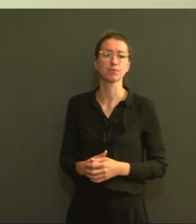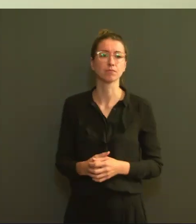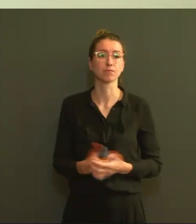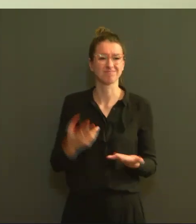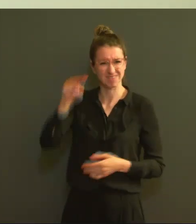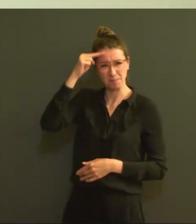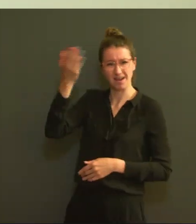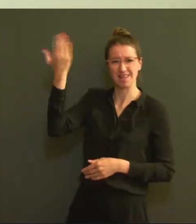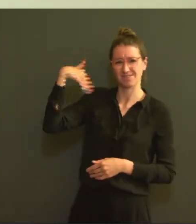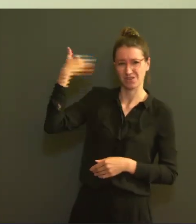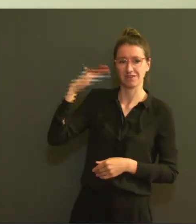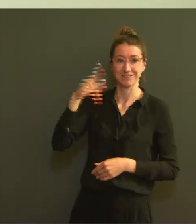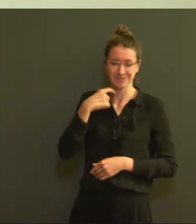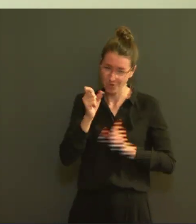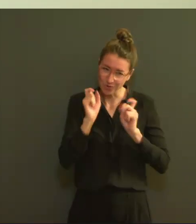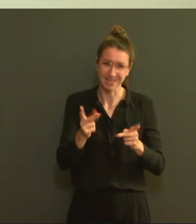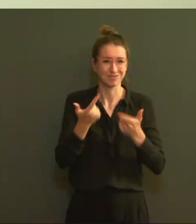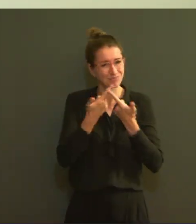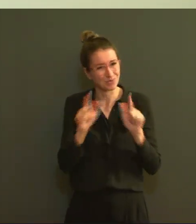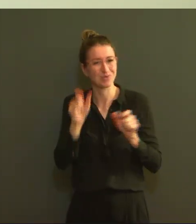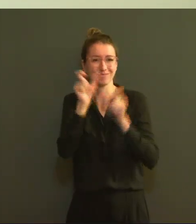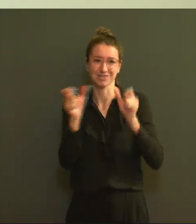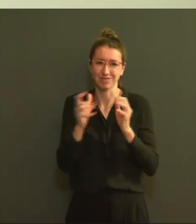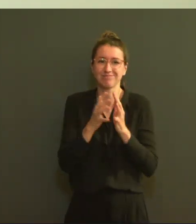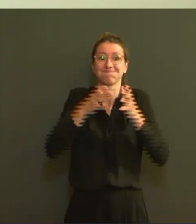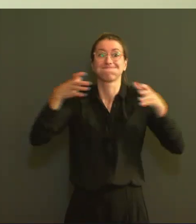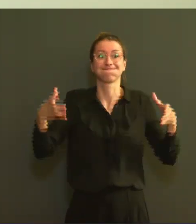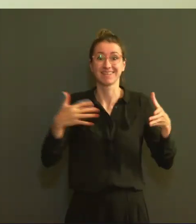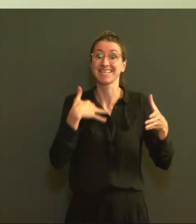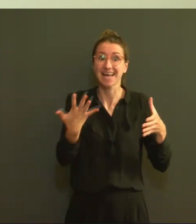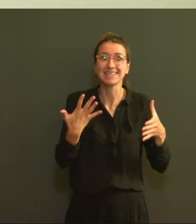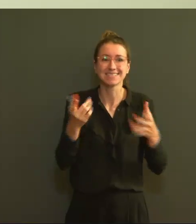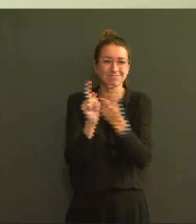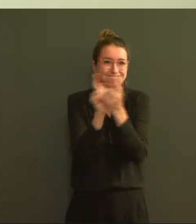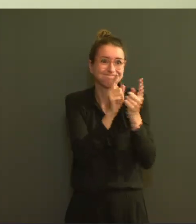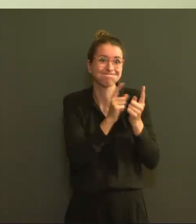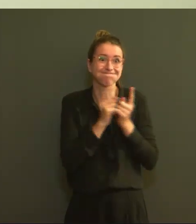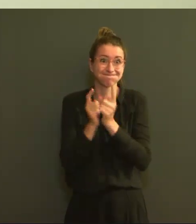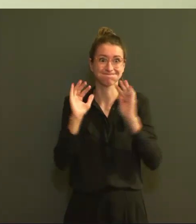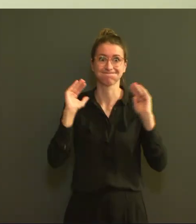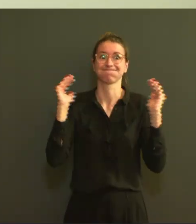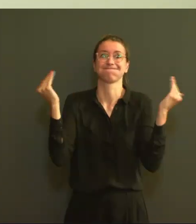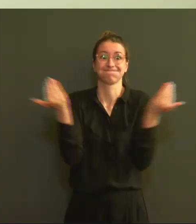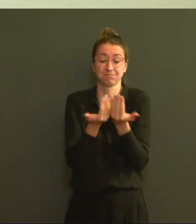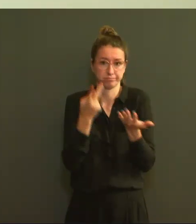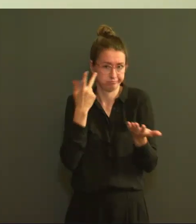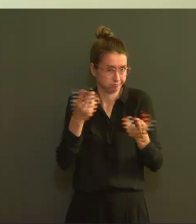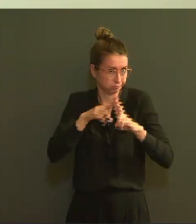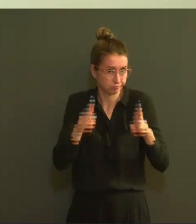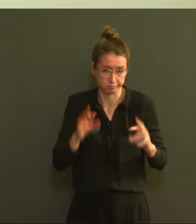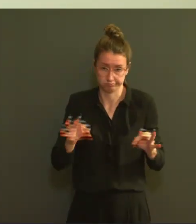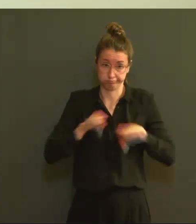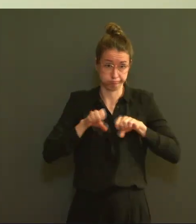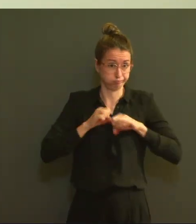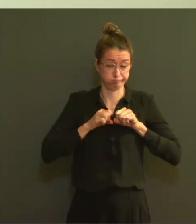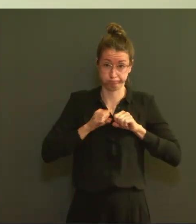avait une explosion du nombre de cas détectés positifs. Et donc là, clairement, c'est trop de contacts rapprochés qui favorisent